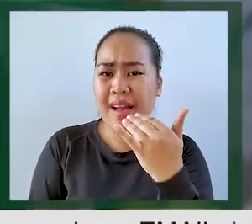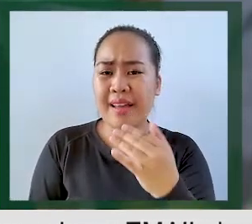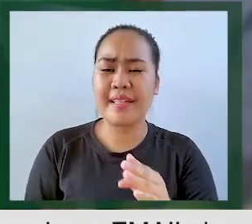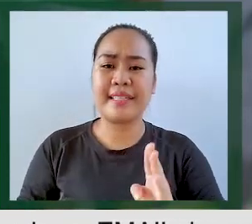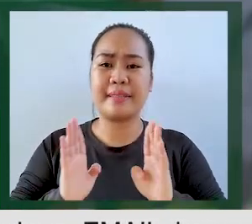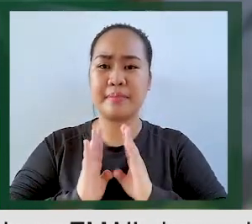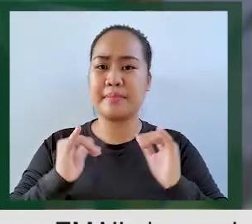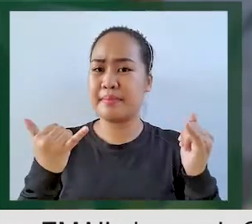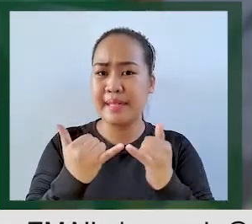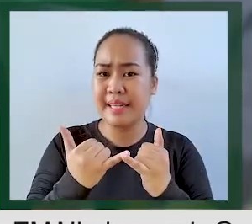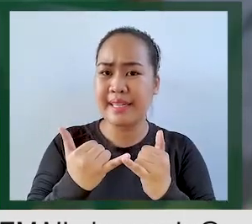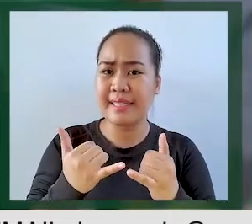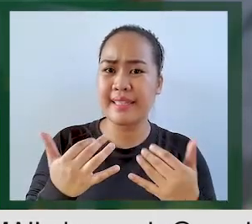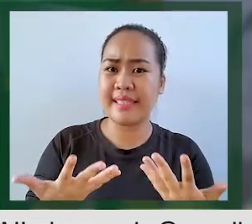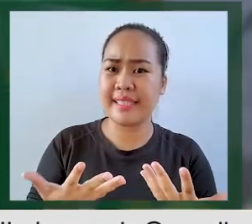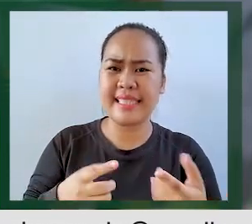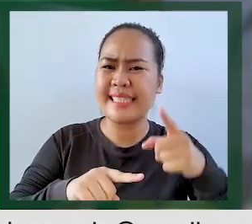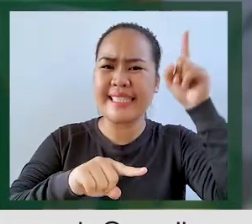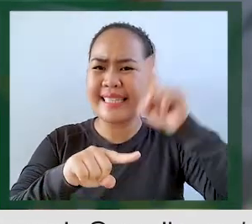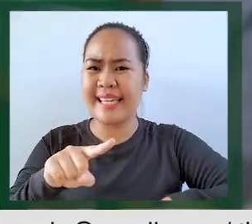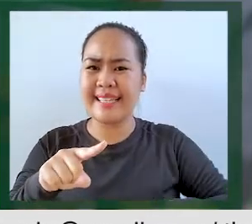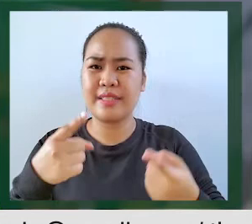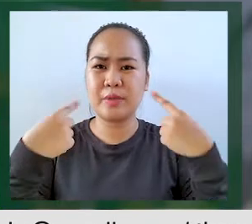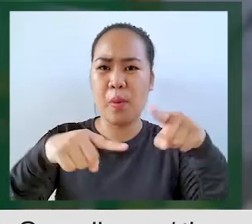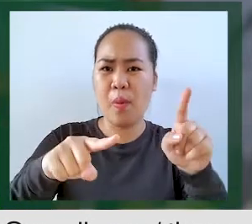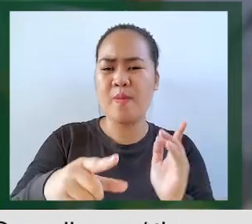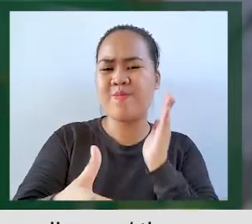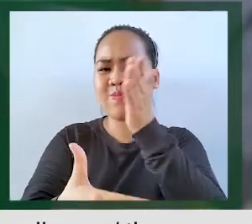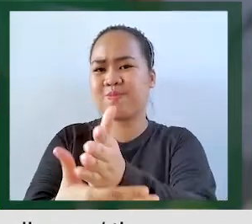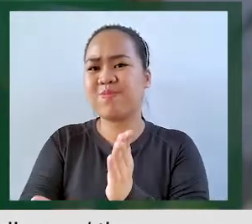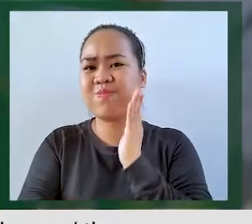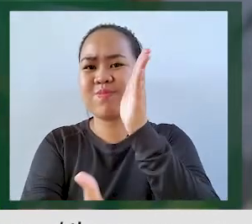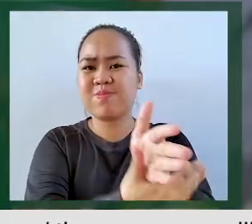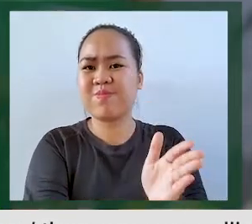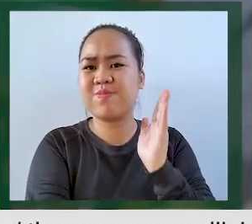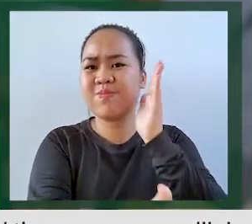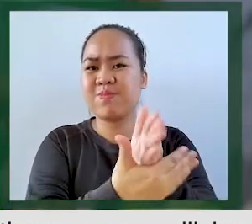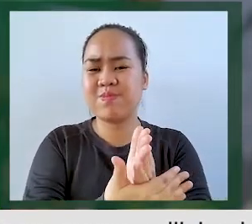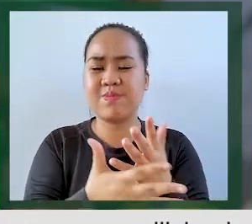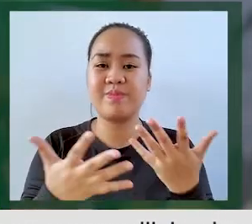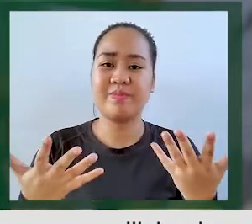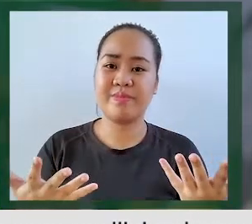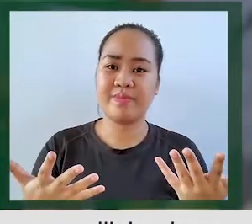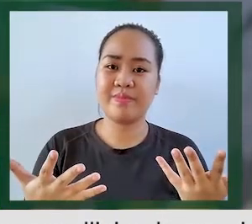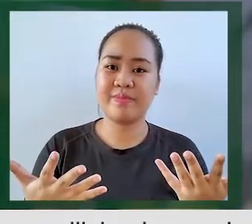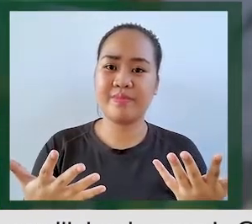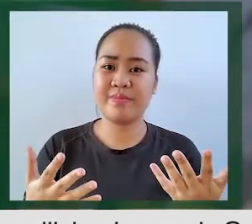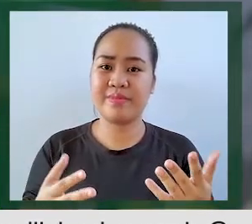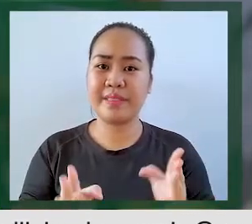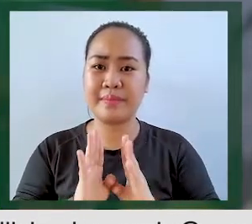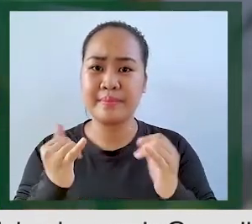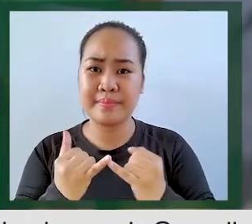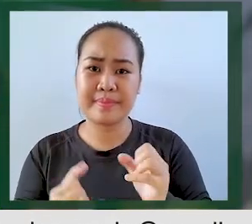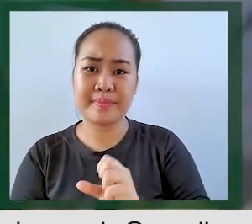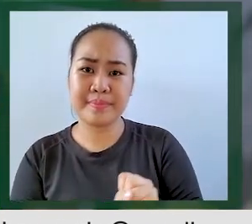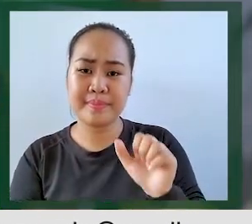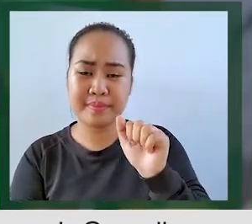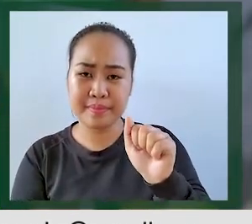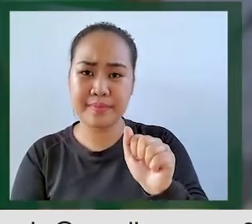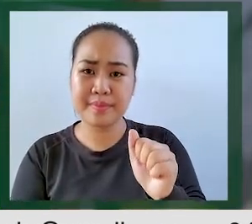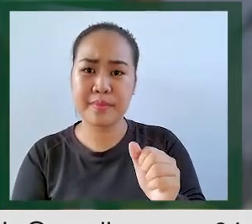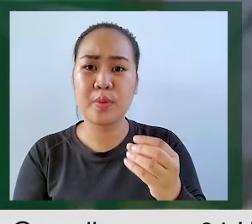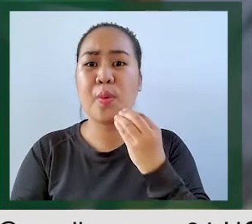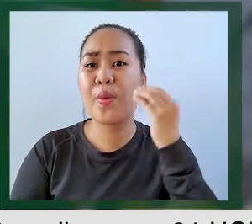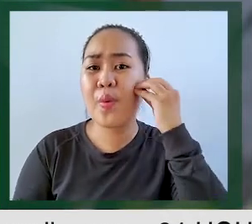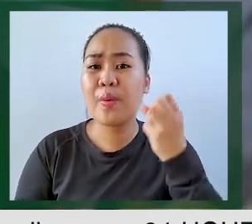20,000 business entities, no? So, kung iikutin ko po 'yan bawat isa, 'di ba? Baka 2 taon na hindi pa ako tapos,